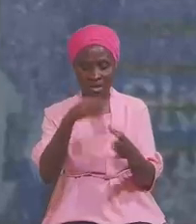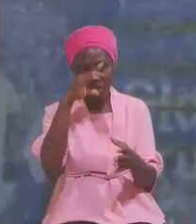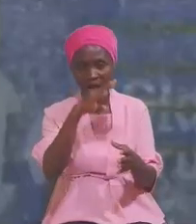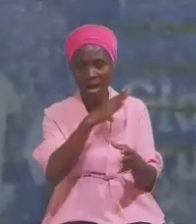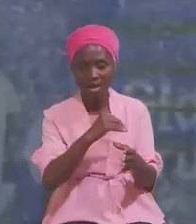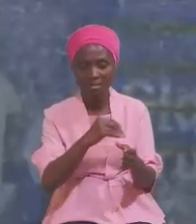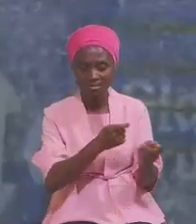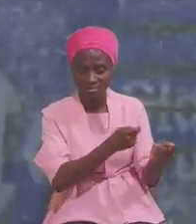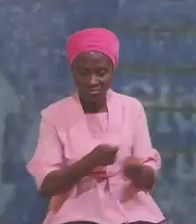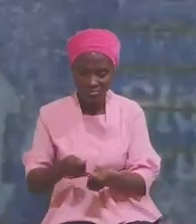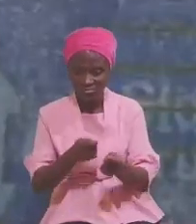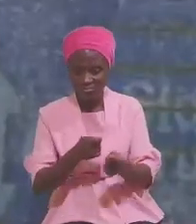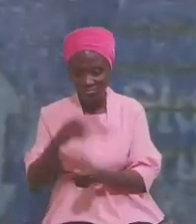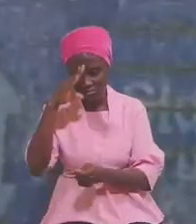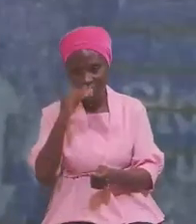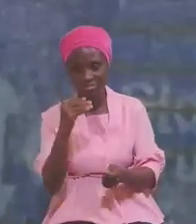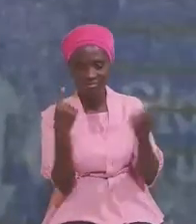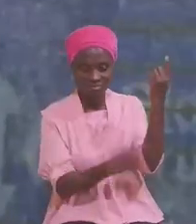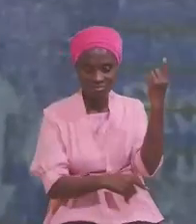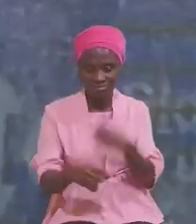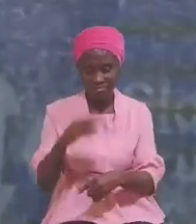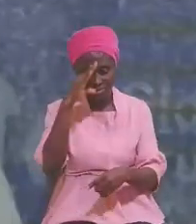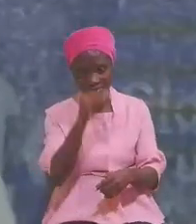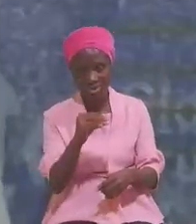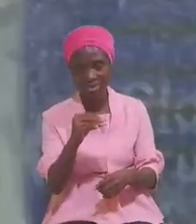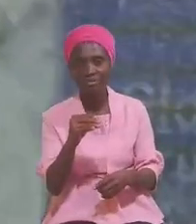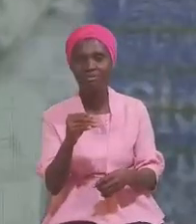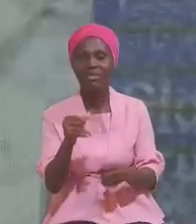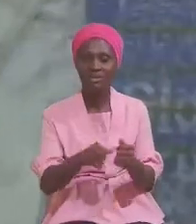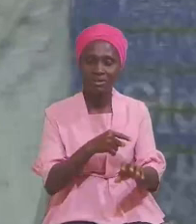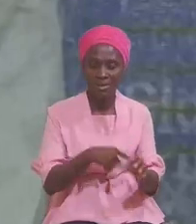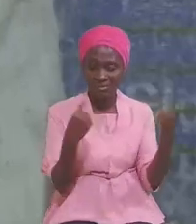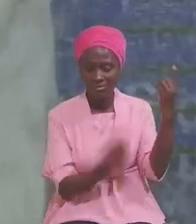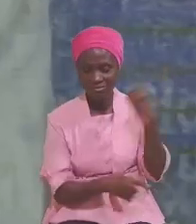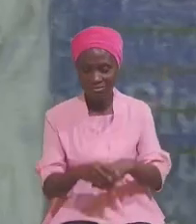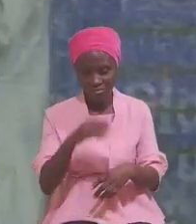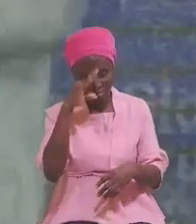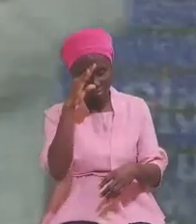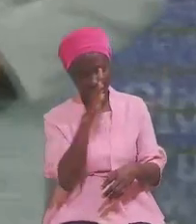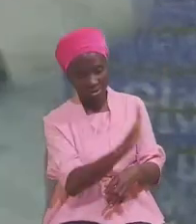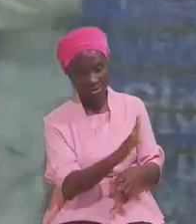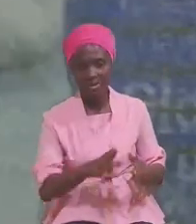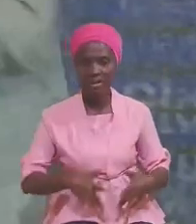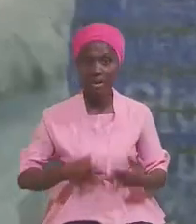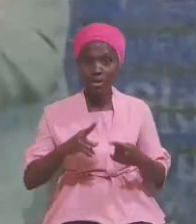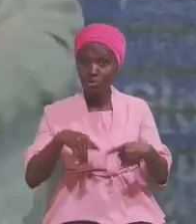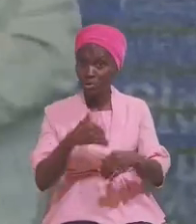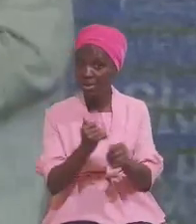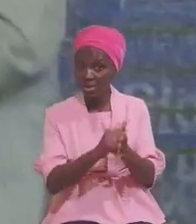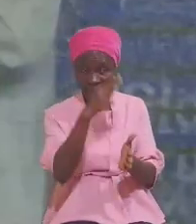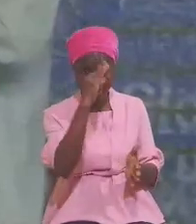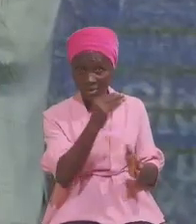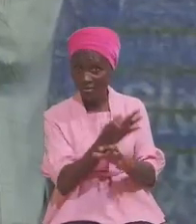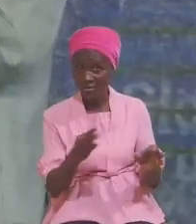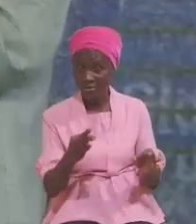ici et là, qui le poussait ici et là, le tourmente, et affranchit cet homme-là. Aux hommes,